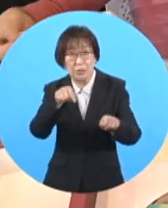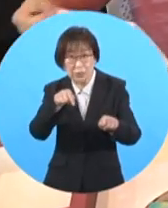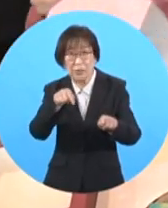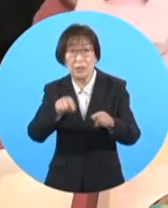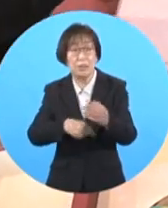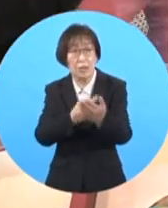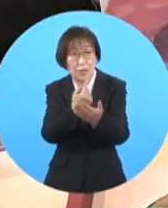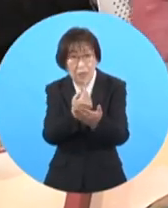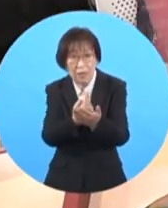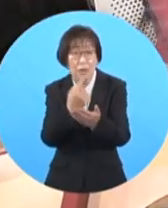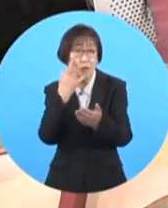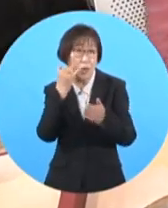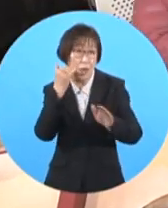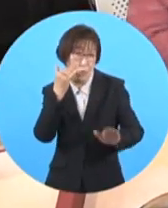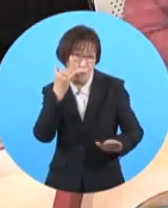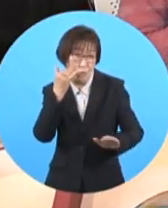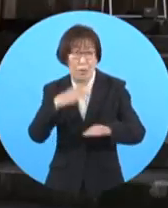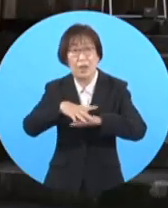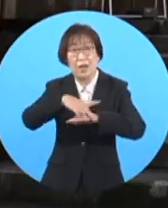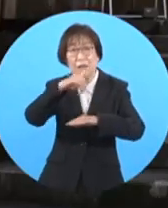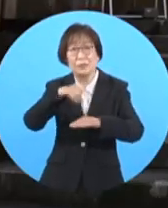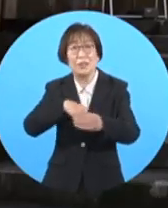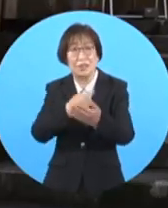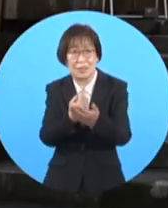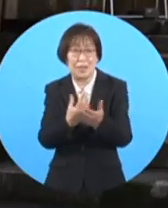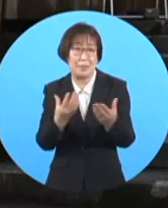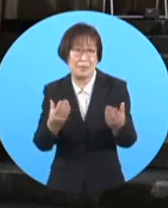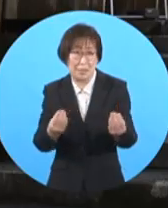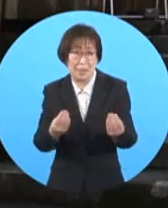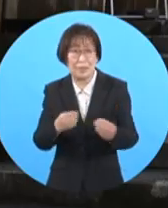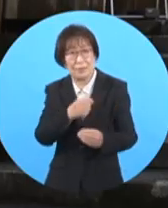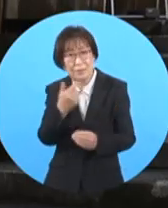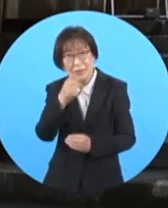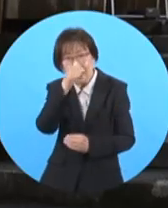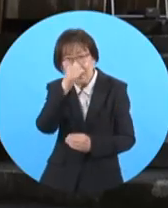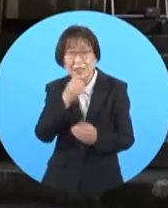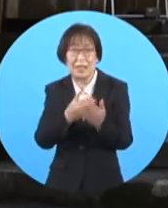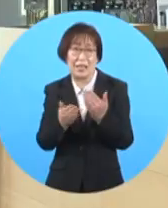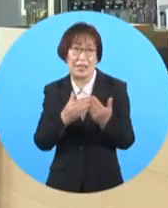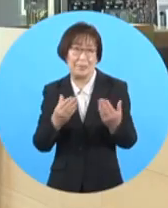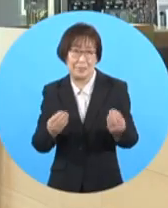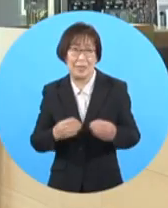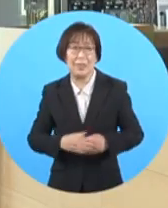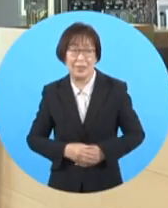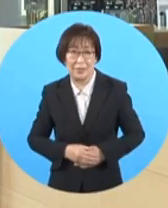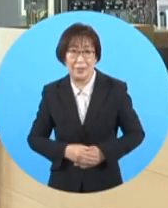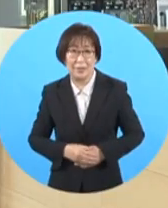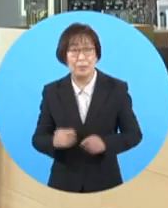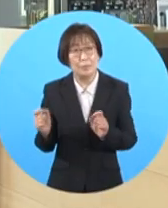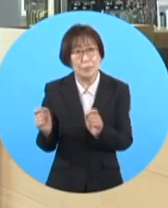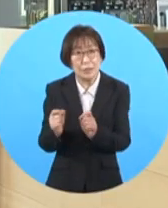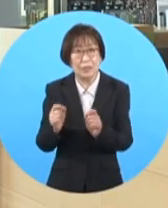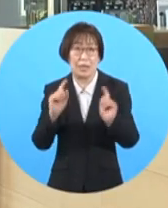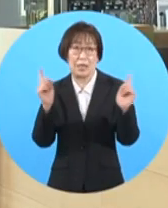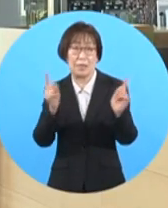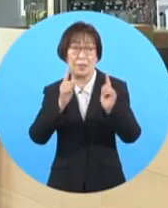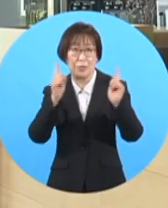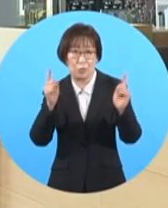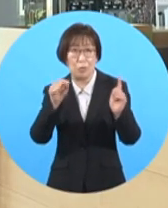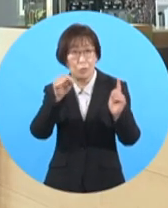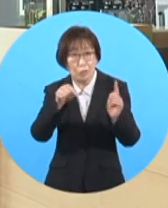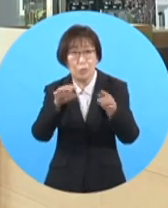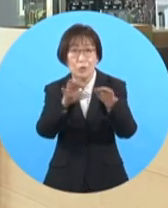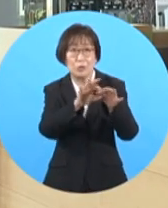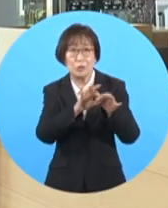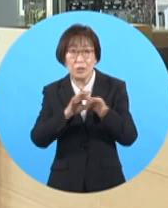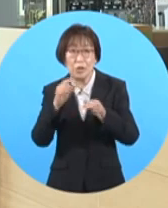子でっていうのは初めてだったので、とてもいい経験になりました。 こうした身近なイベントを通じて